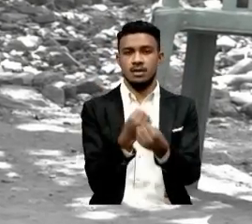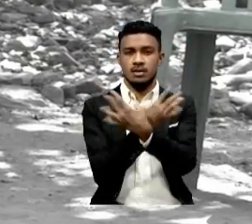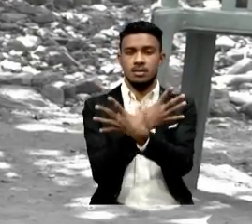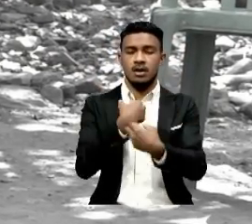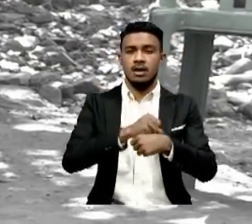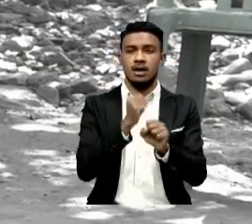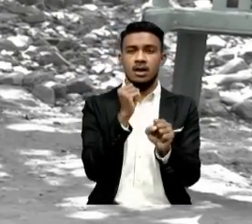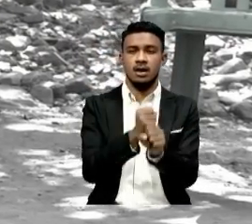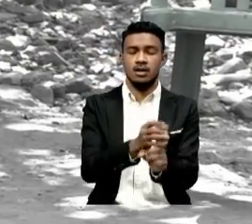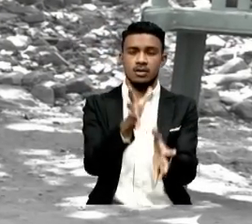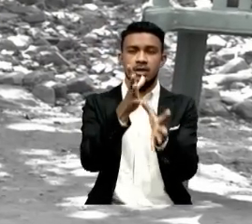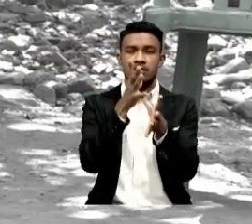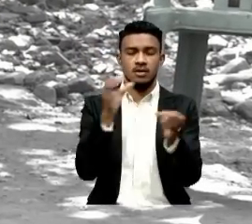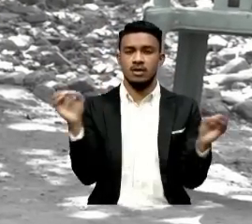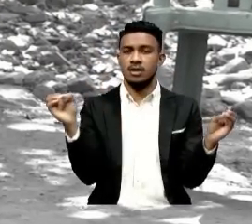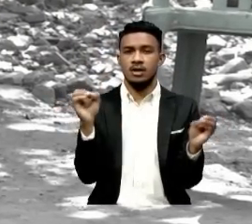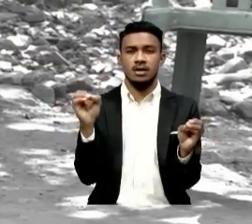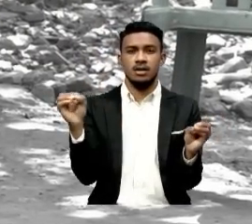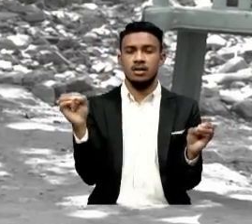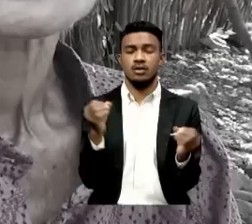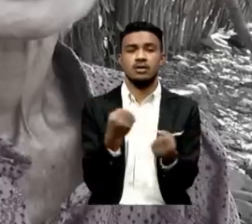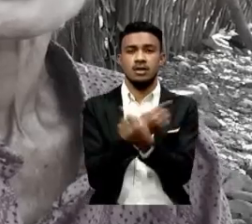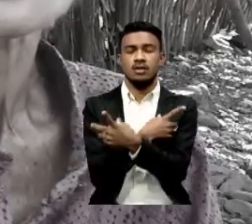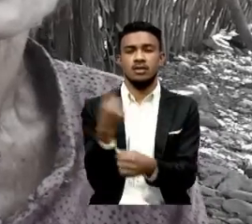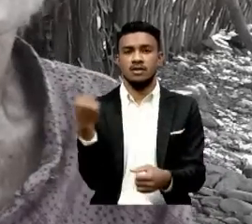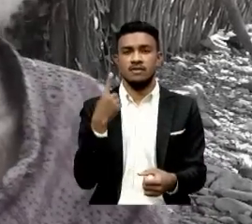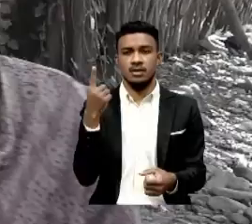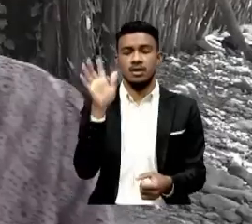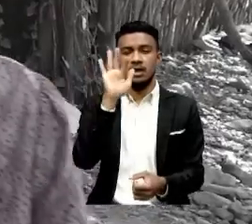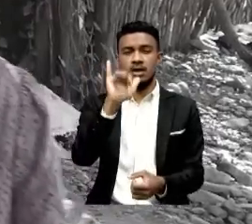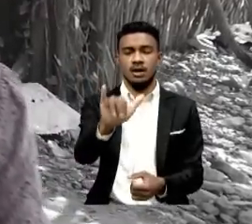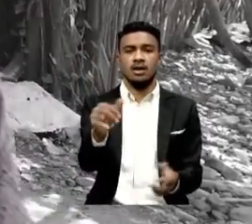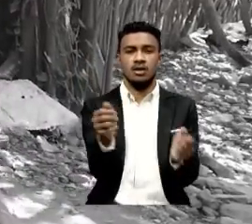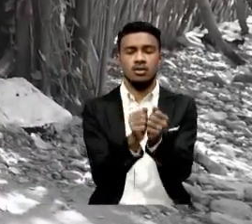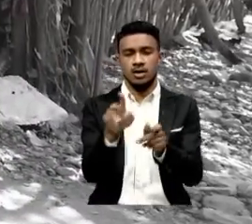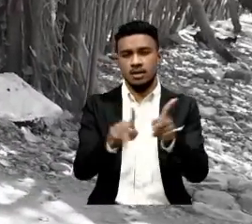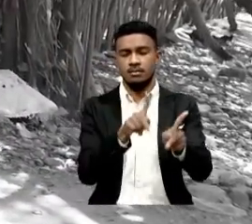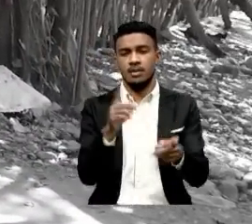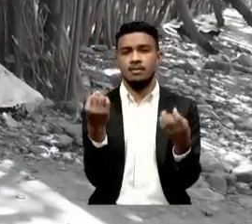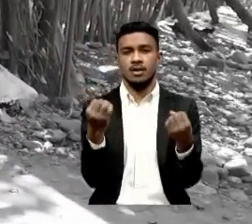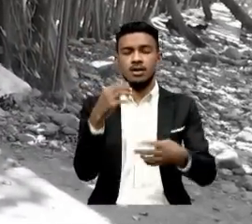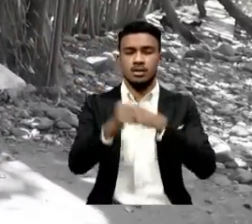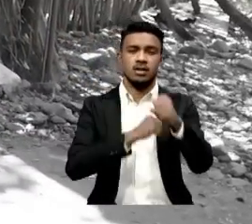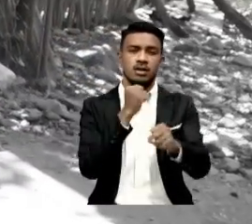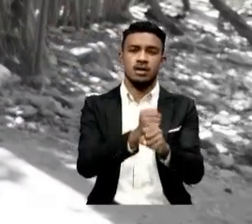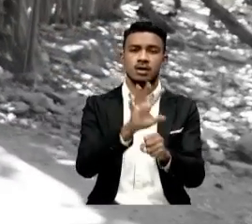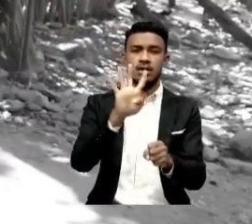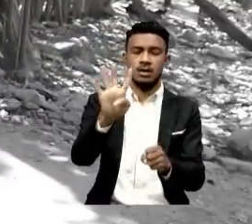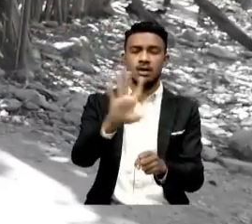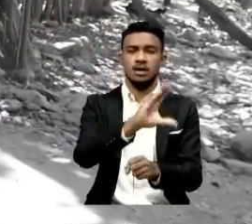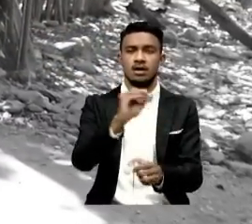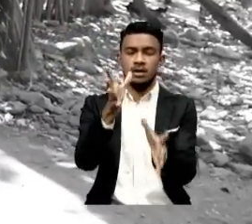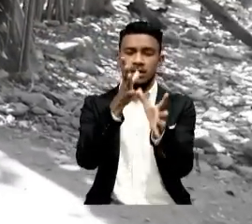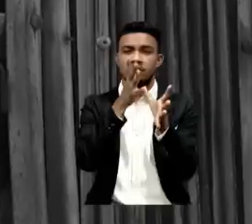avó Carolina la seguro, bahira hela ho ema barak. Kuasa tinang hatnya larang, avó Carolina